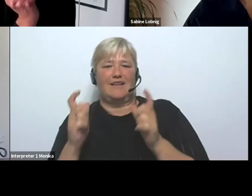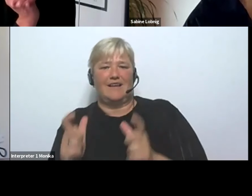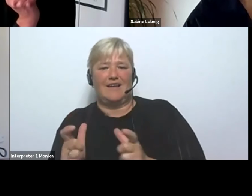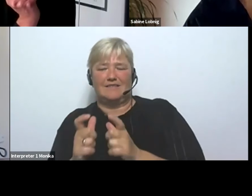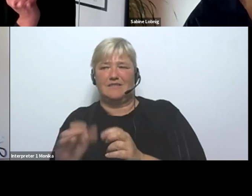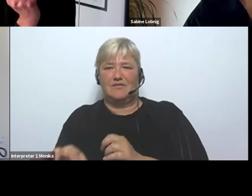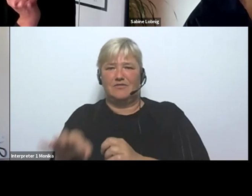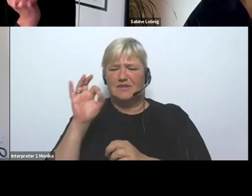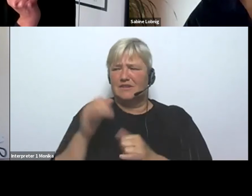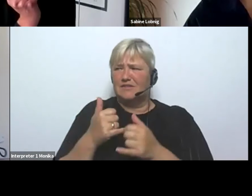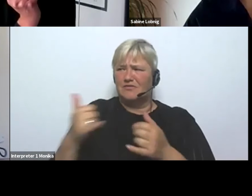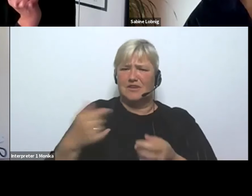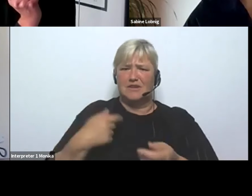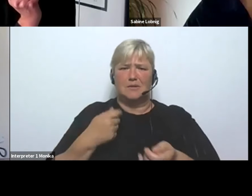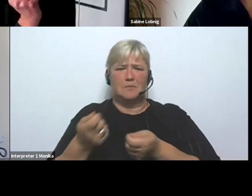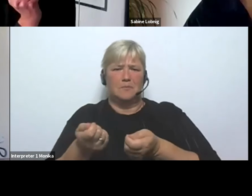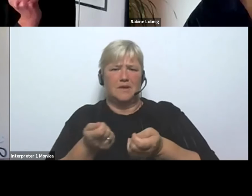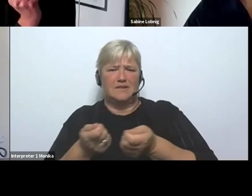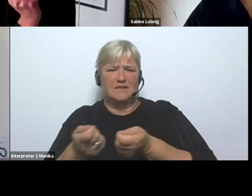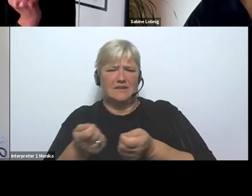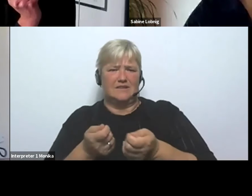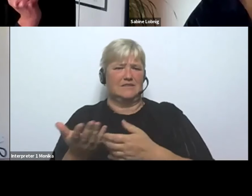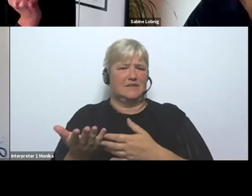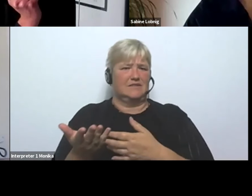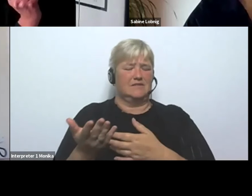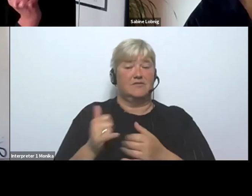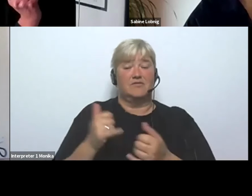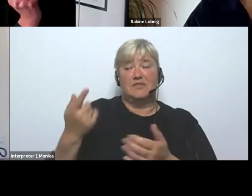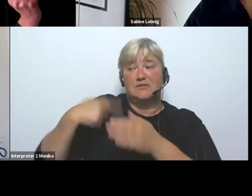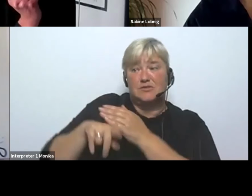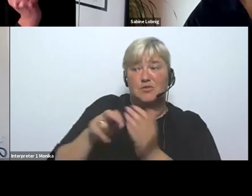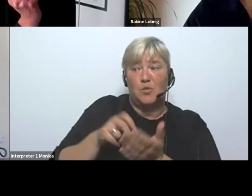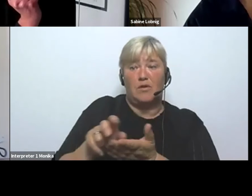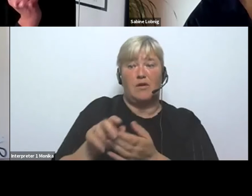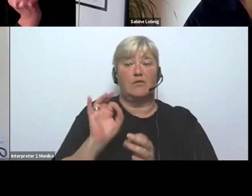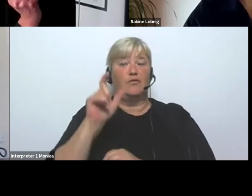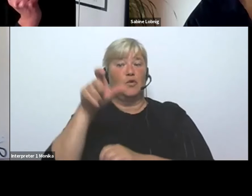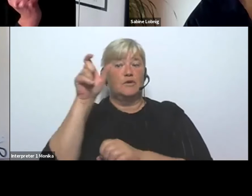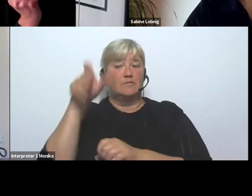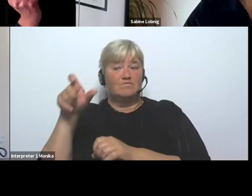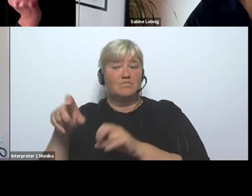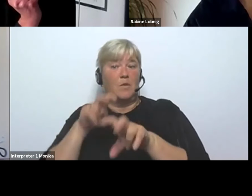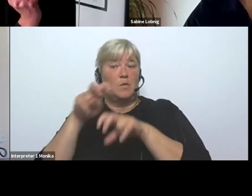ihrer Bedienbarkeit und ihrer Zugänglichkeit für den jeweiligen Nutzer,